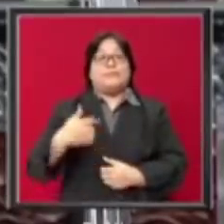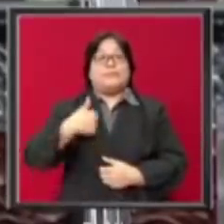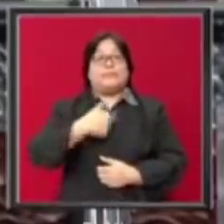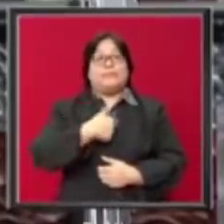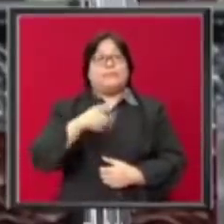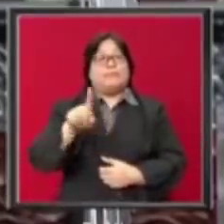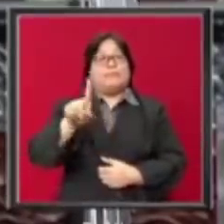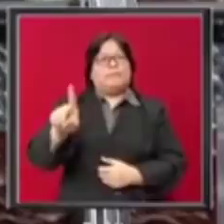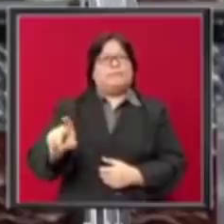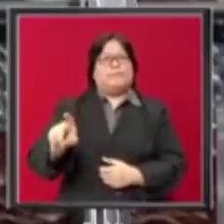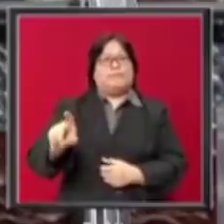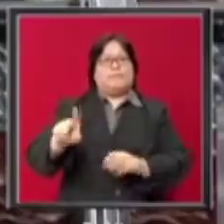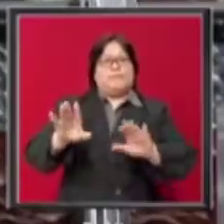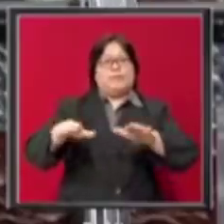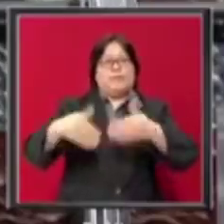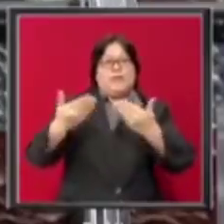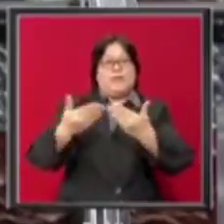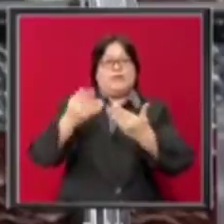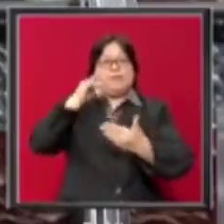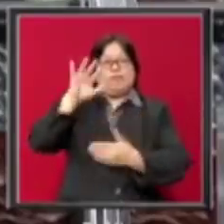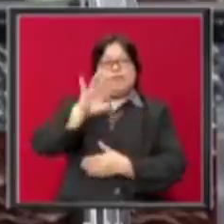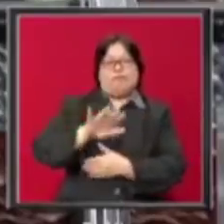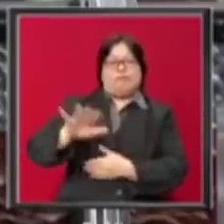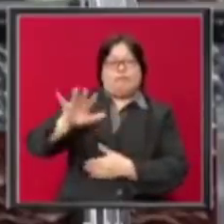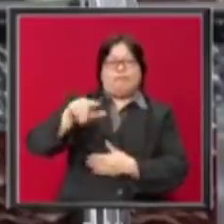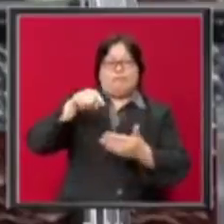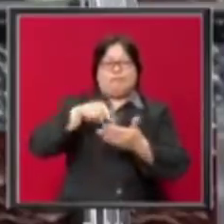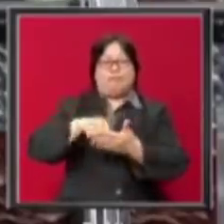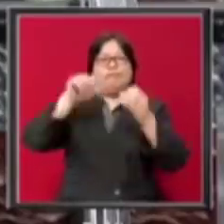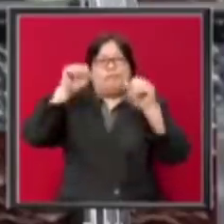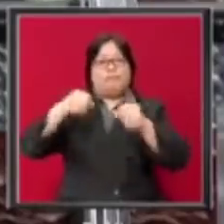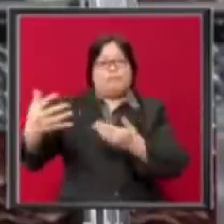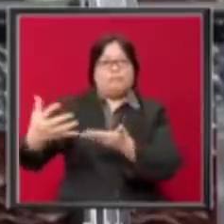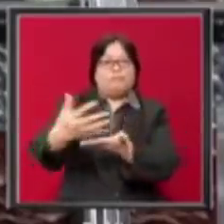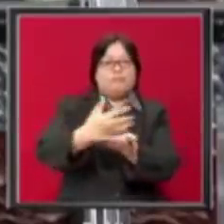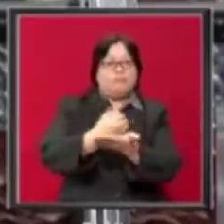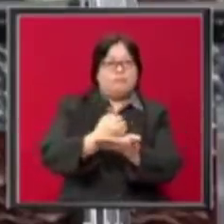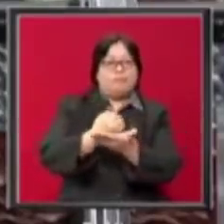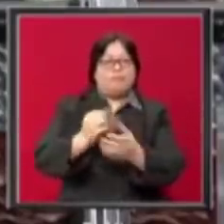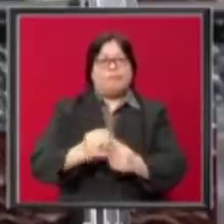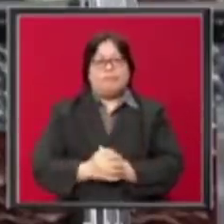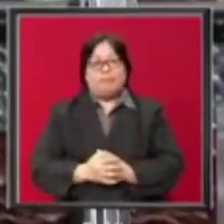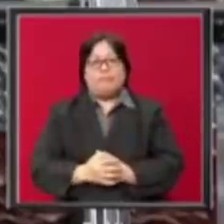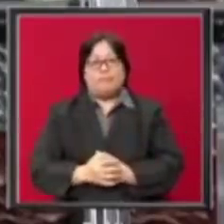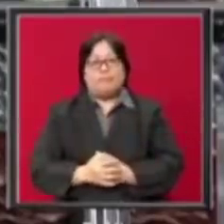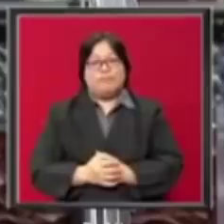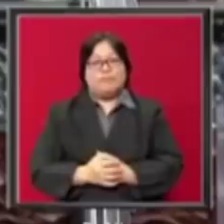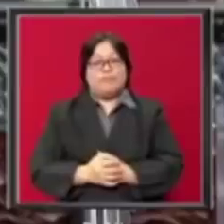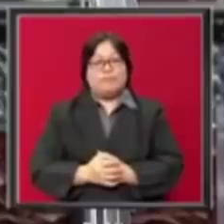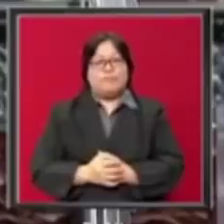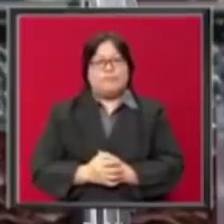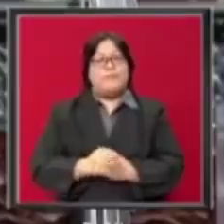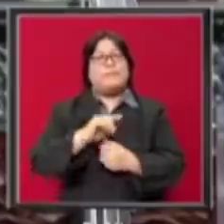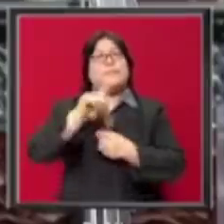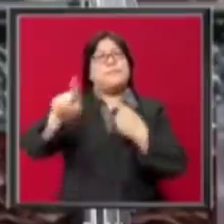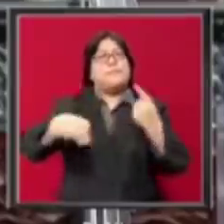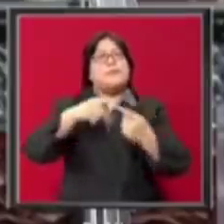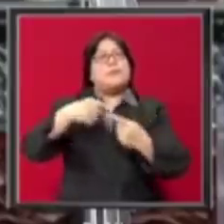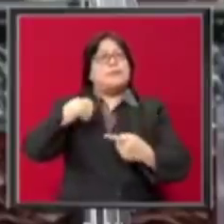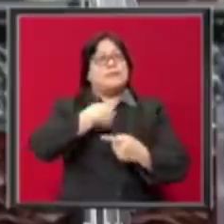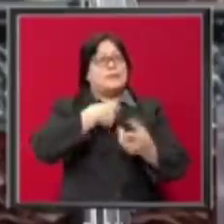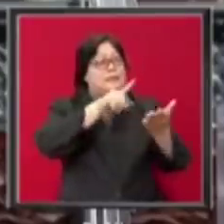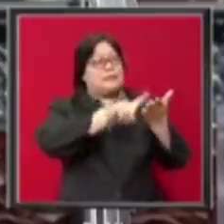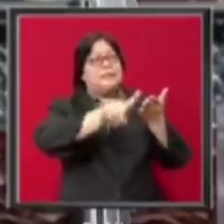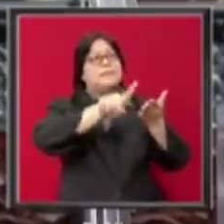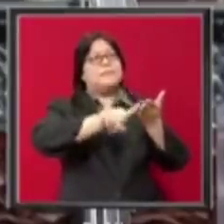kita persoalkan bagaimana unjuran ini diperolehi supaya apabila kita